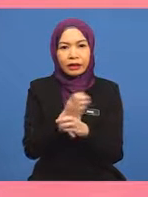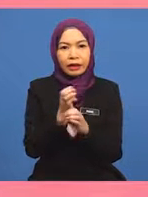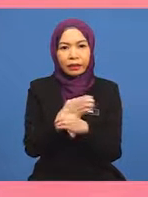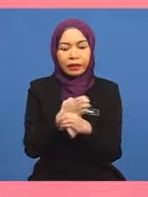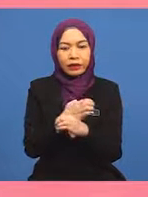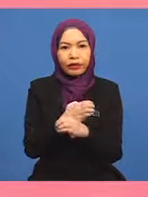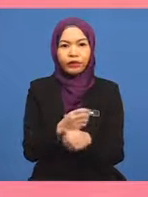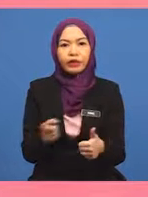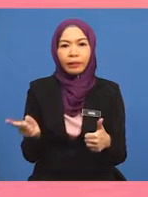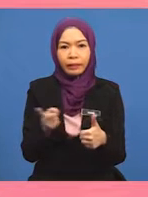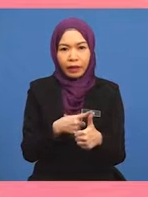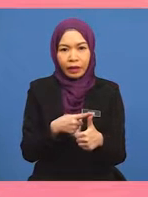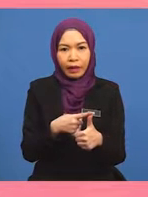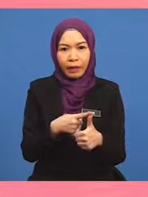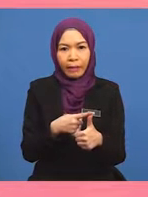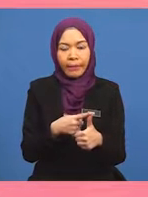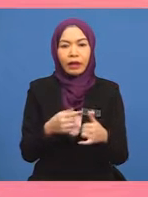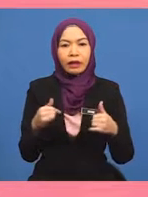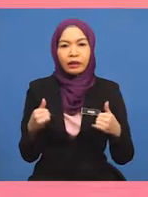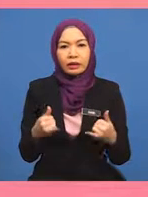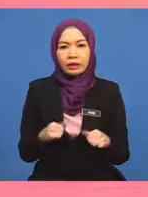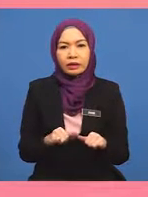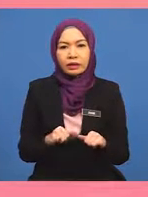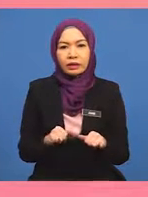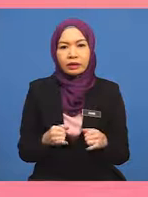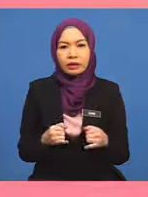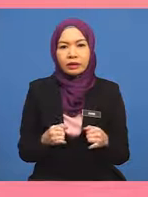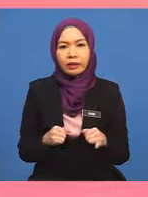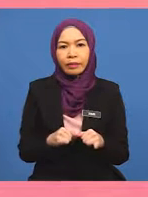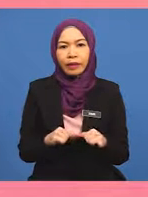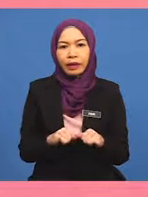pertama, keseimbangan. Yang kedua,